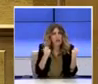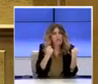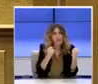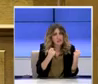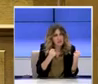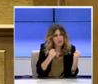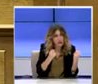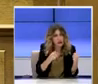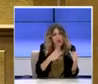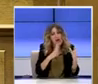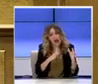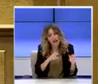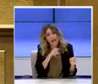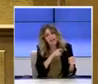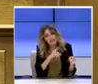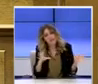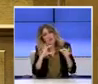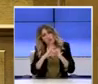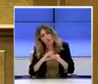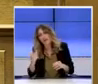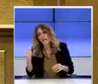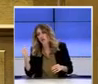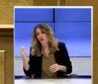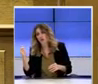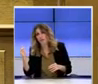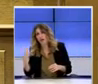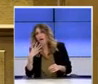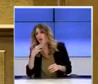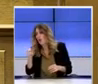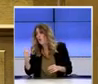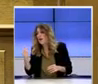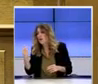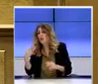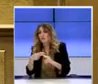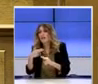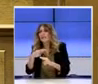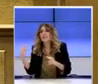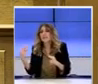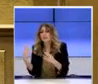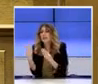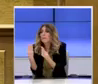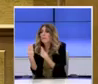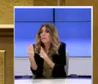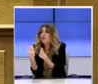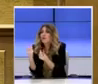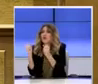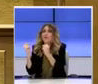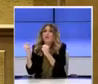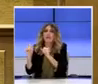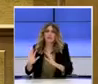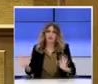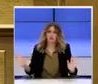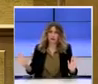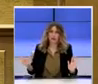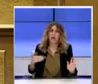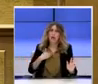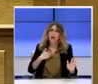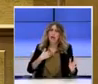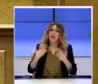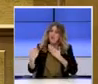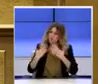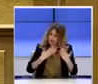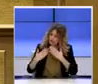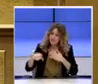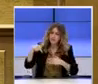ζήσουμε. Κατανοώ όμως, κύριε Πρόεδρε, ότι έχω ήδη μιλήσει αρκετό χρόνο στην πρωτομιλία μου, οπότε επιφυλάσσομαι